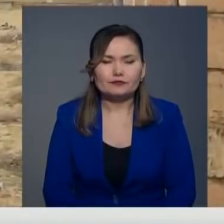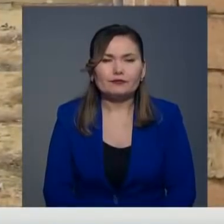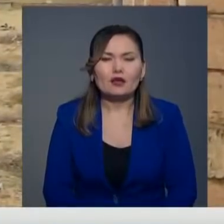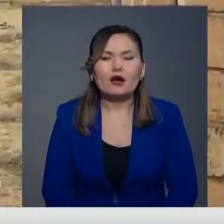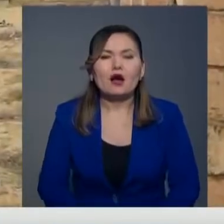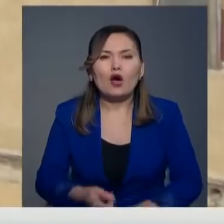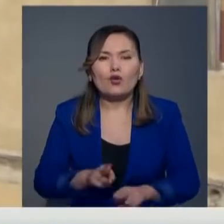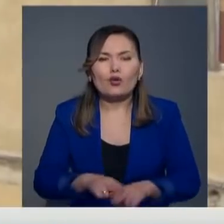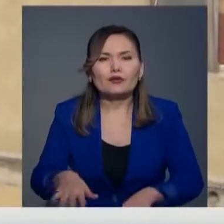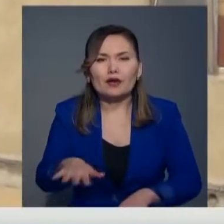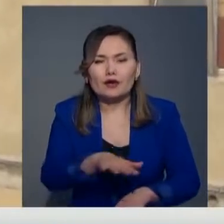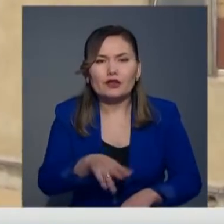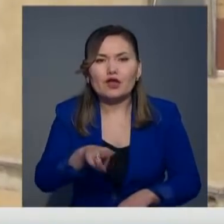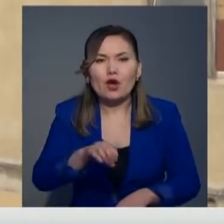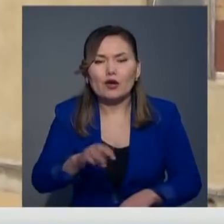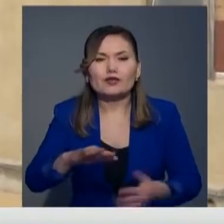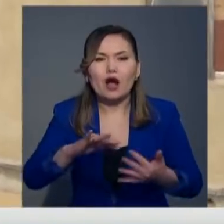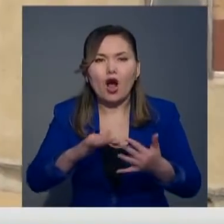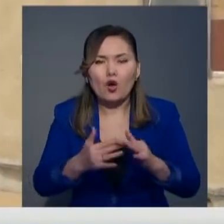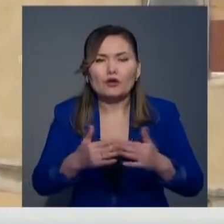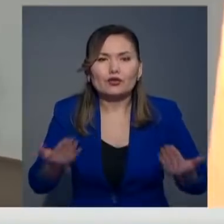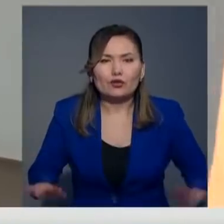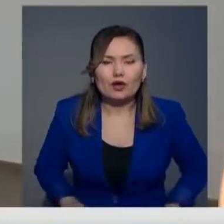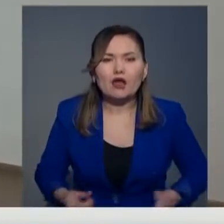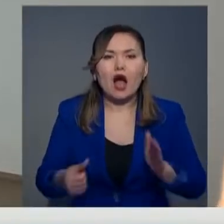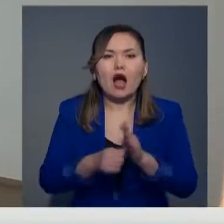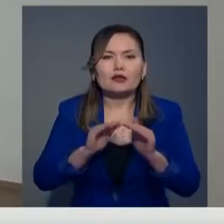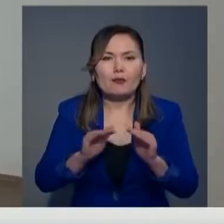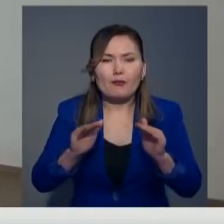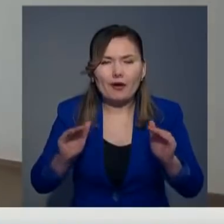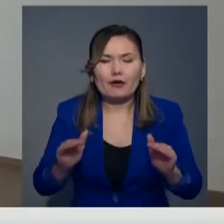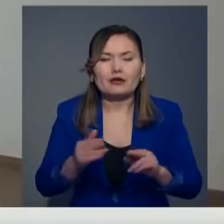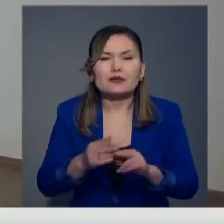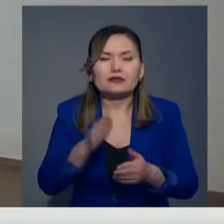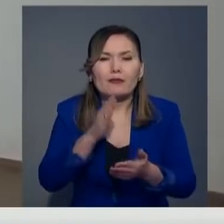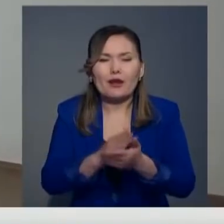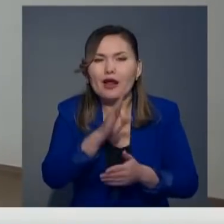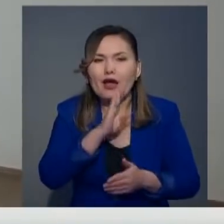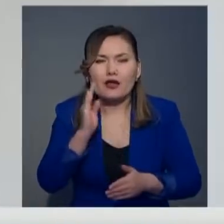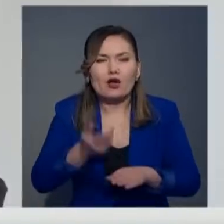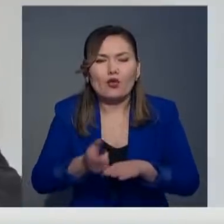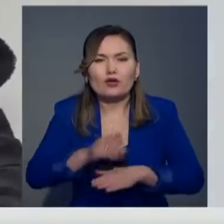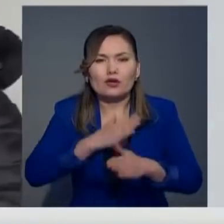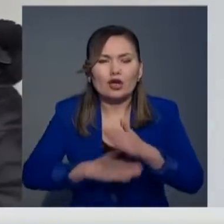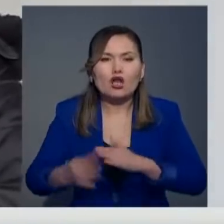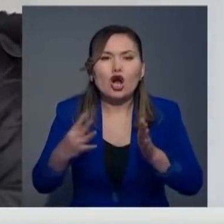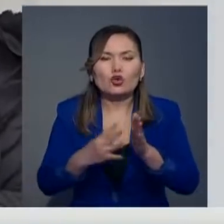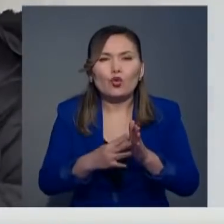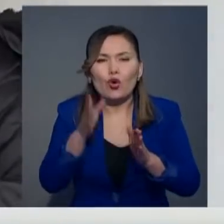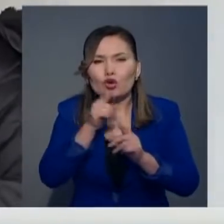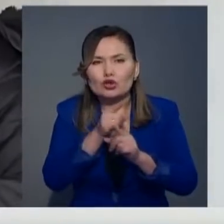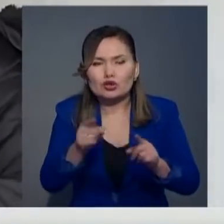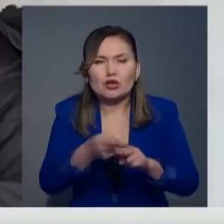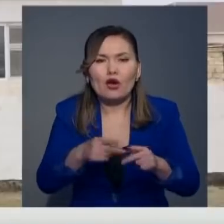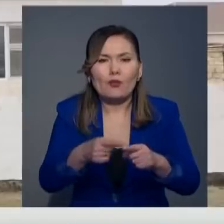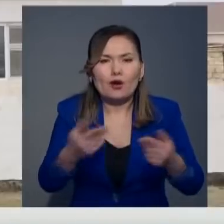Мұнайлы ауданындағы Дәулет ауылында тұратын 6 баланың анасы Толқынай Байманованың қуанышында шек жоқ. 9 жыл бойы аядай ғана сарайды жалдап